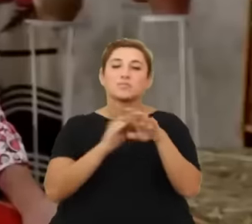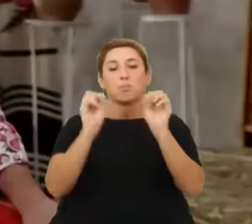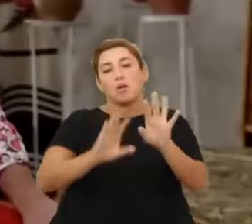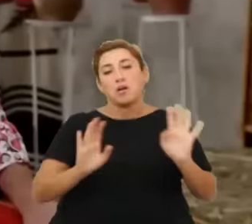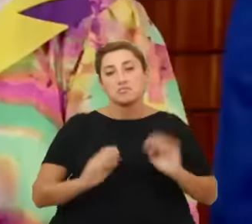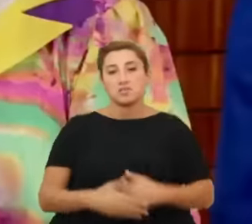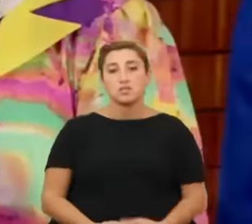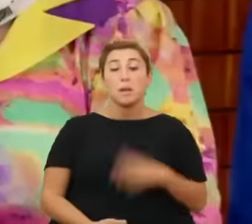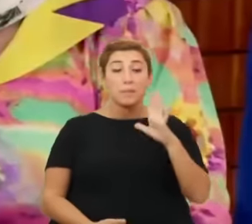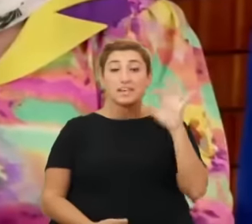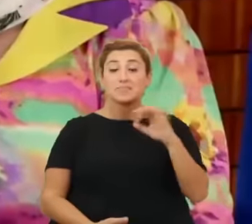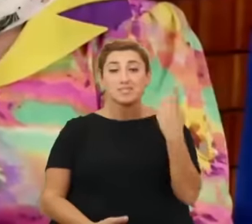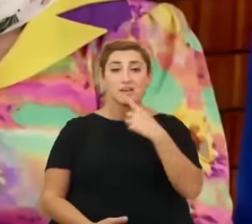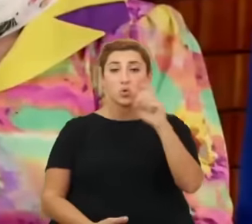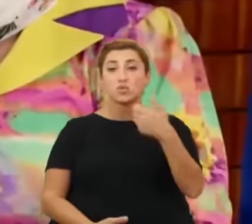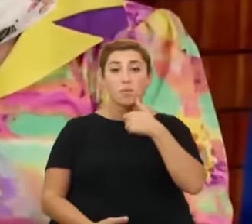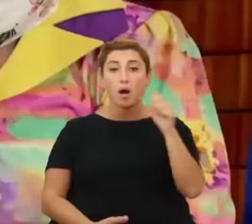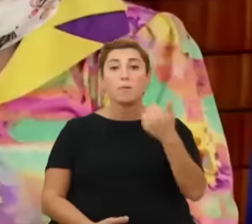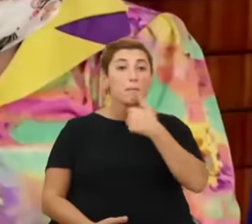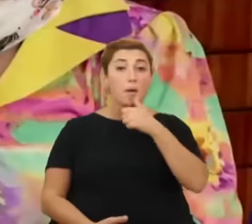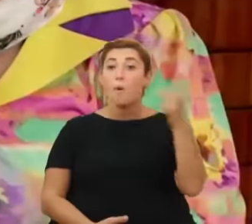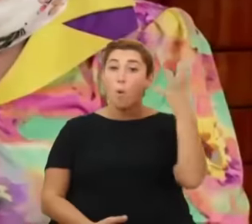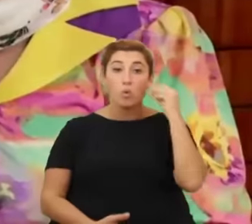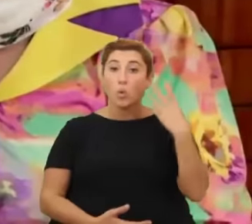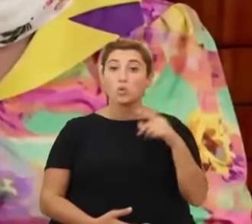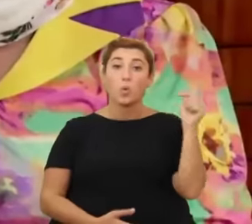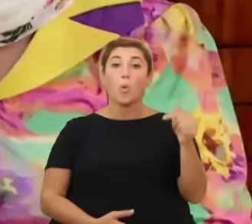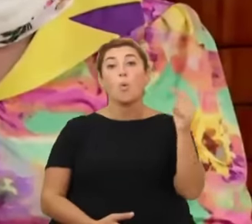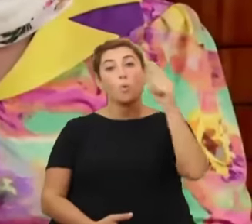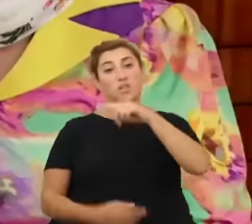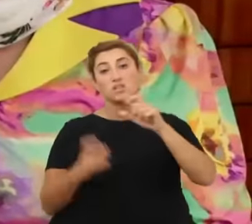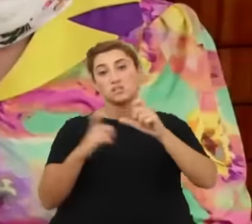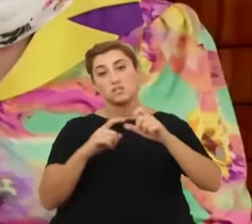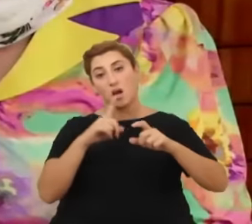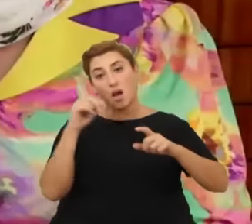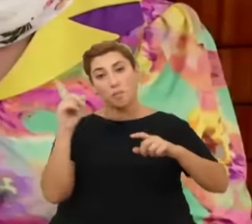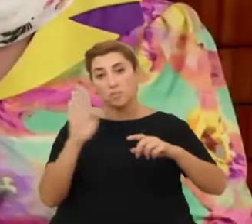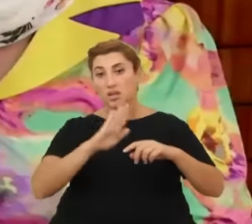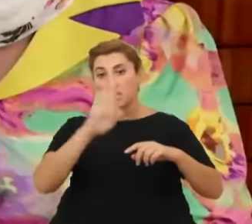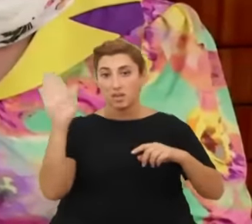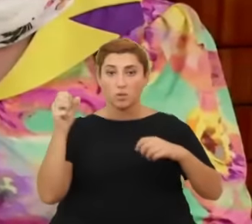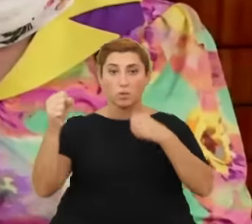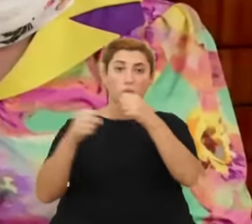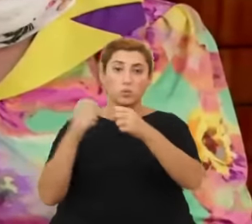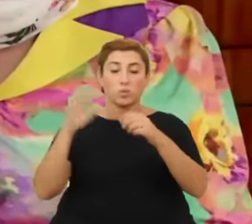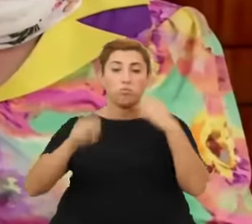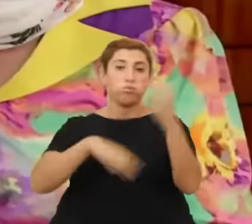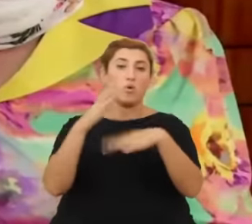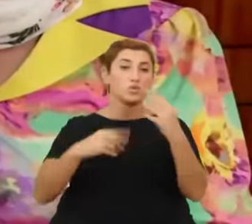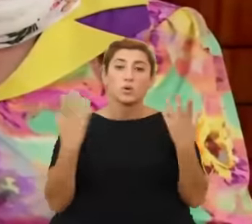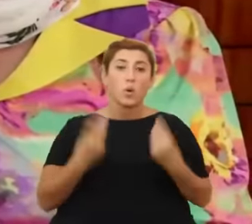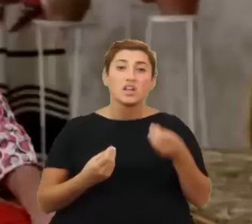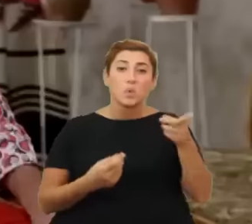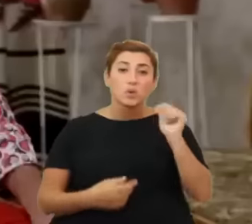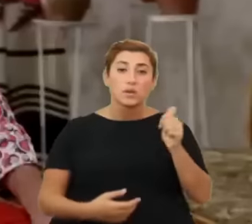sonra. Peki şimdi bir şey söyleyeceğim abi. Babam öğrenirse yani o da ona girişecek. Ondan sonra ortalık karışacak. Ne